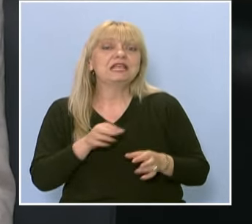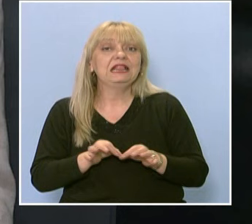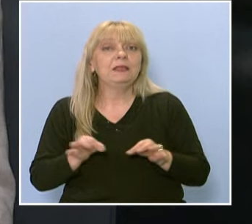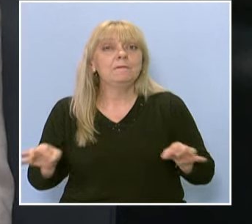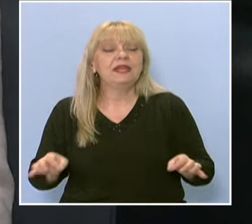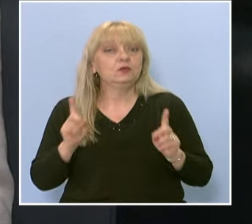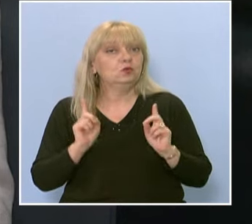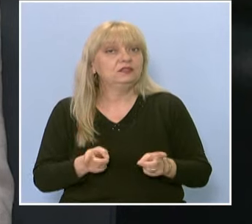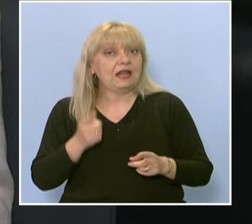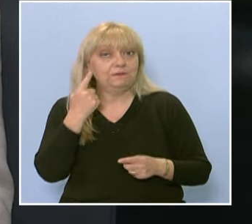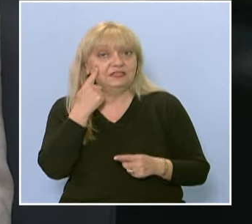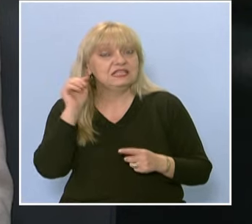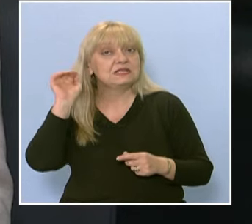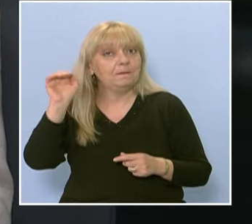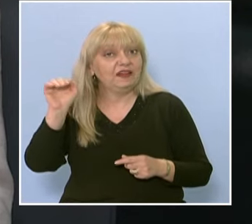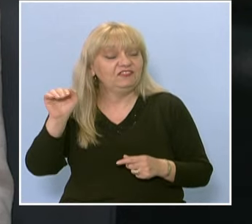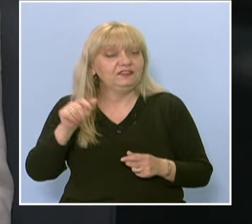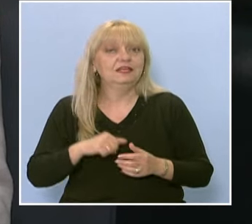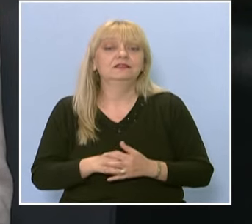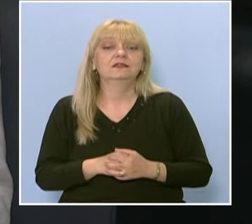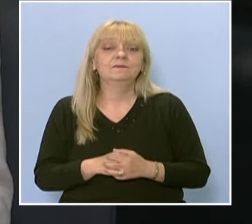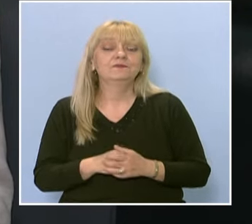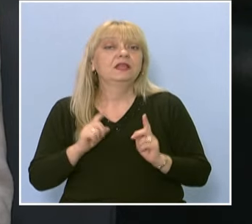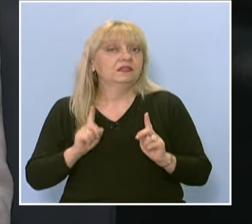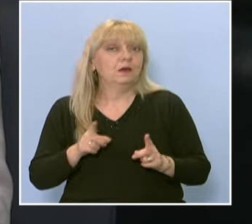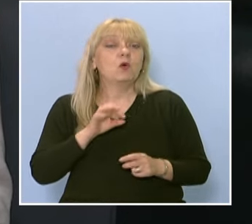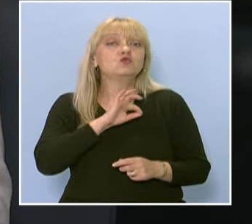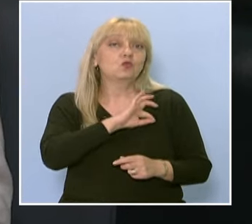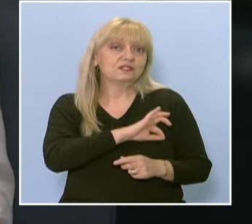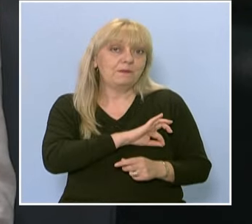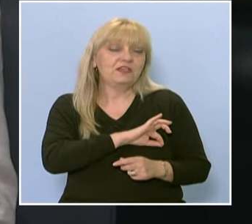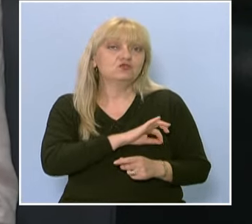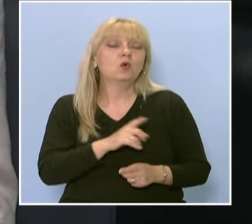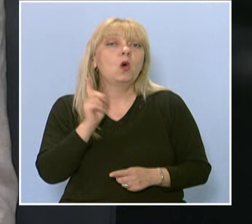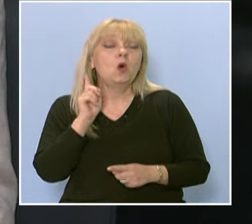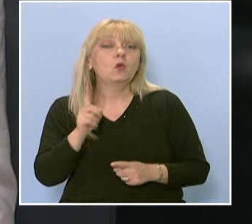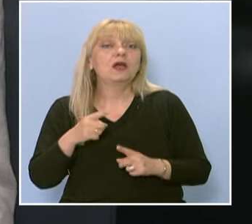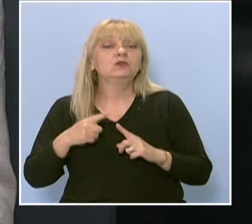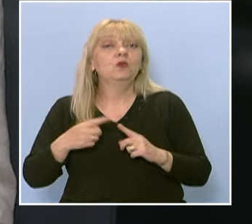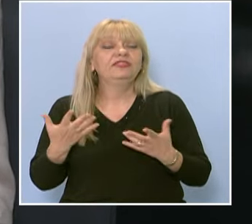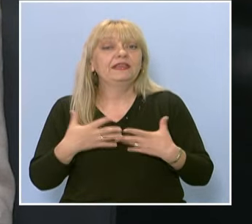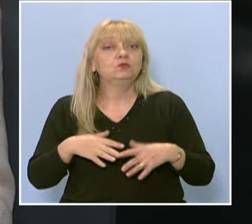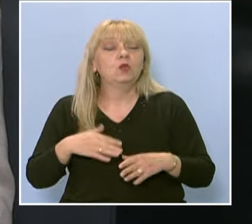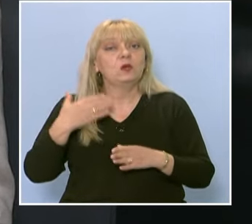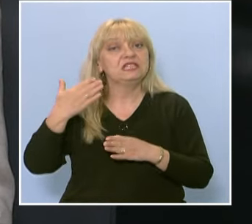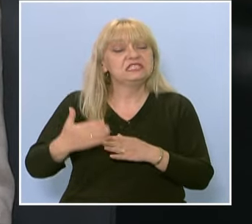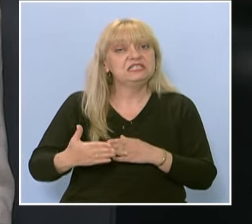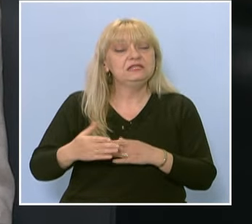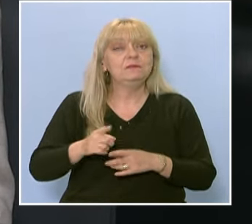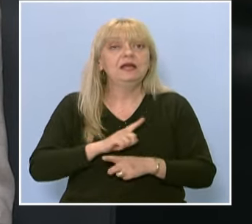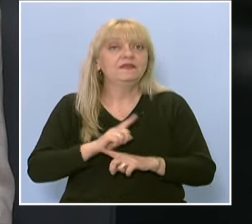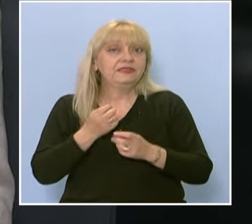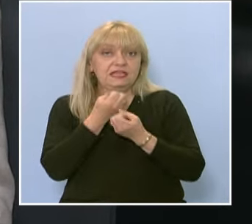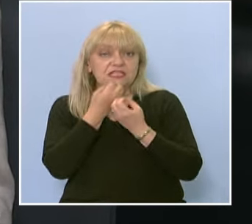предвидят, за да може успешно, когато като технология достигнем, да не се